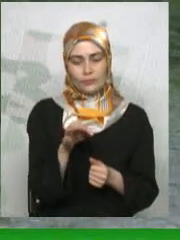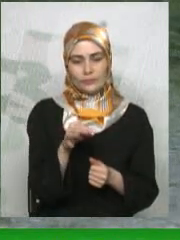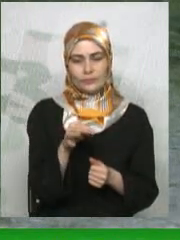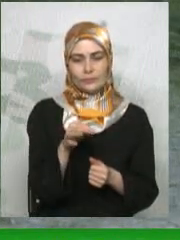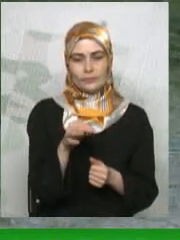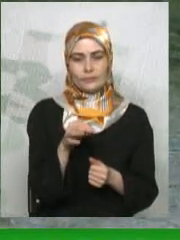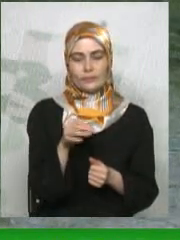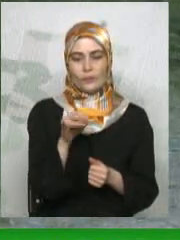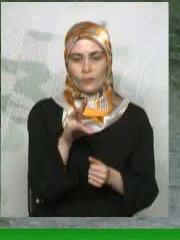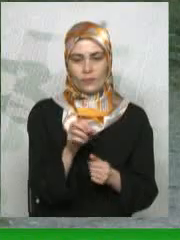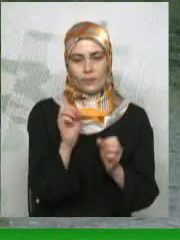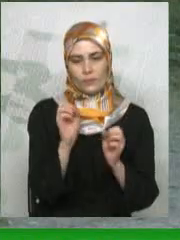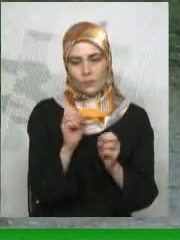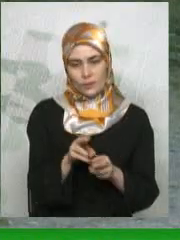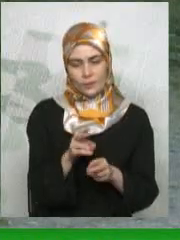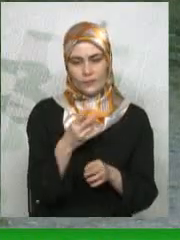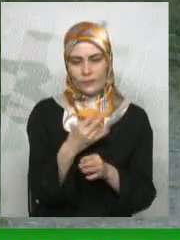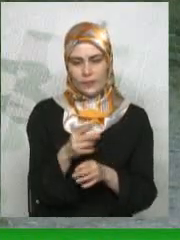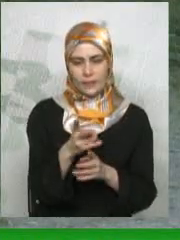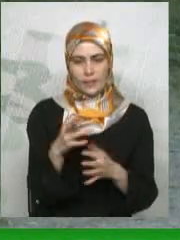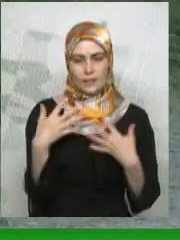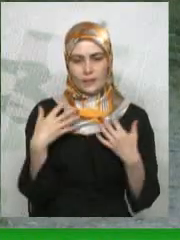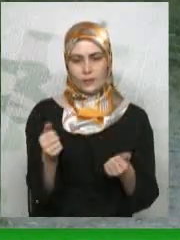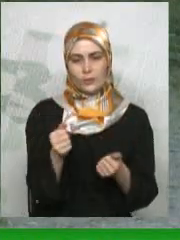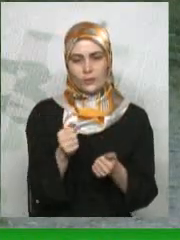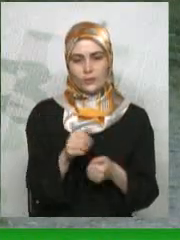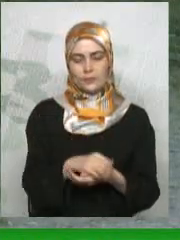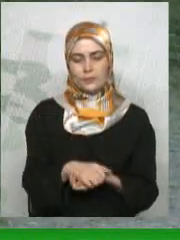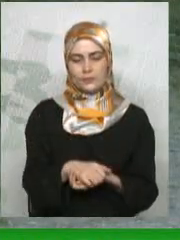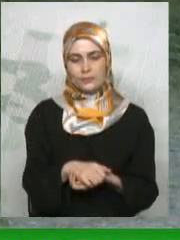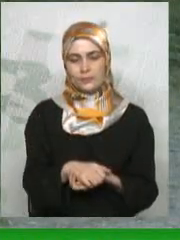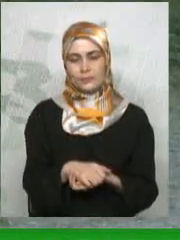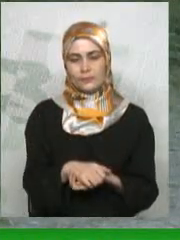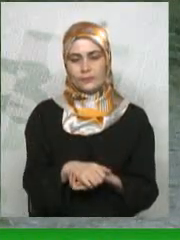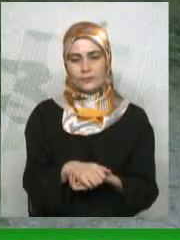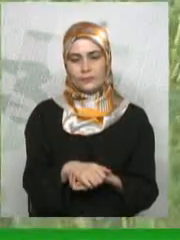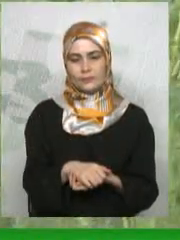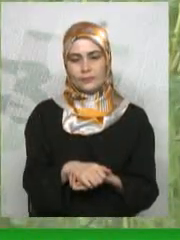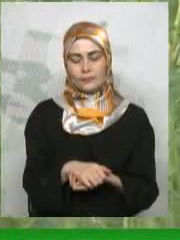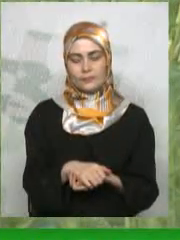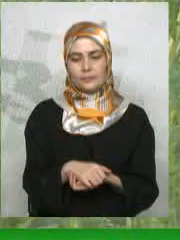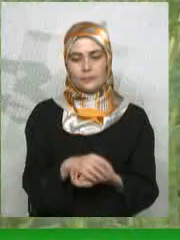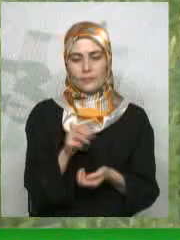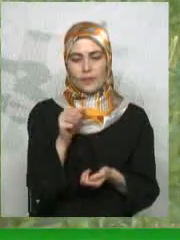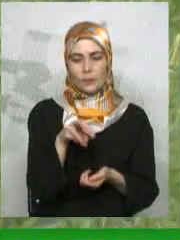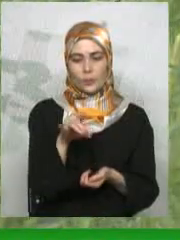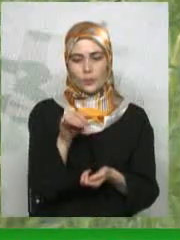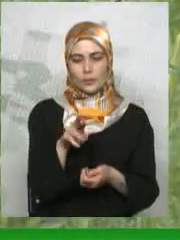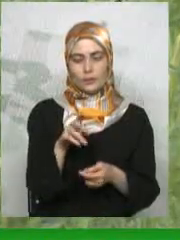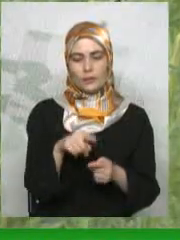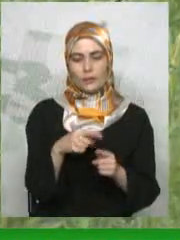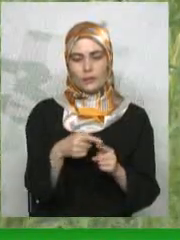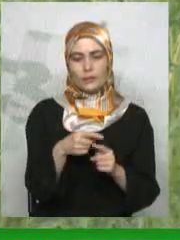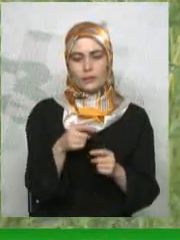и заканчивается. Растение приносит столько вреда, что впору схватиться за голову. Амброзия истощает и